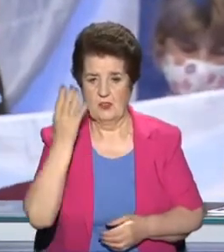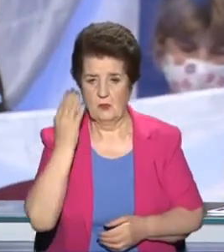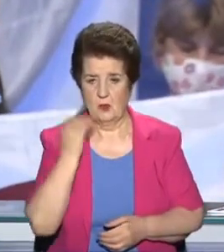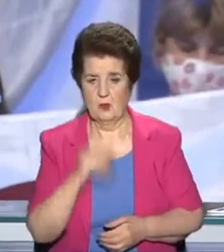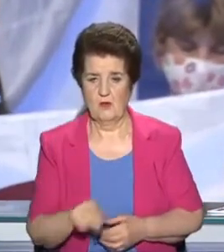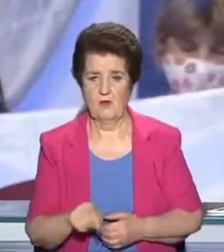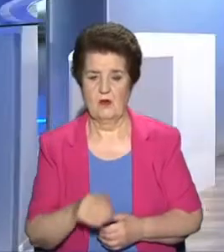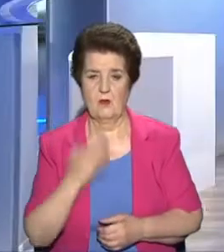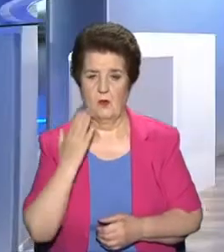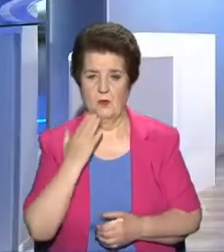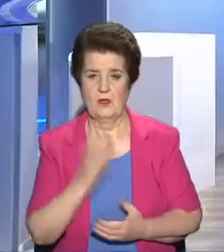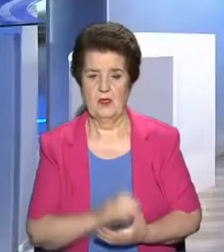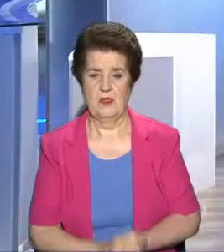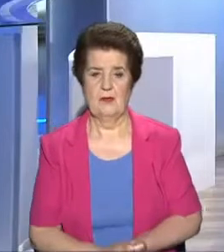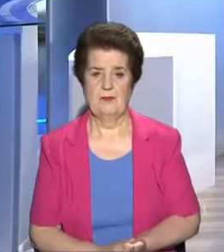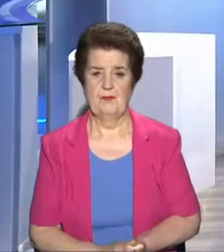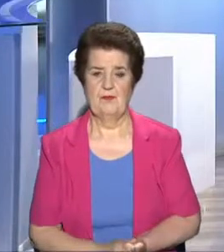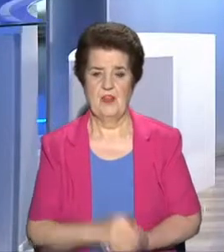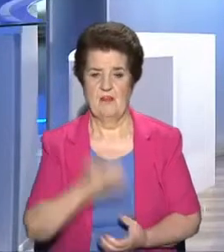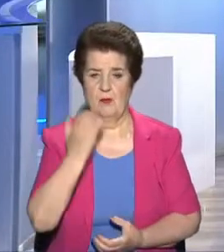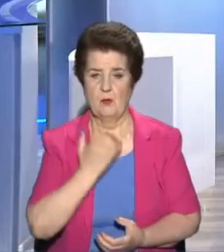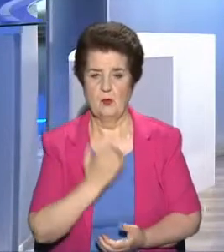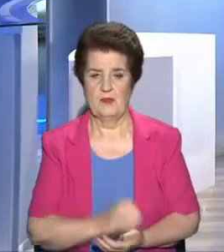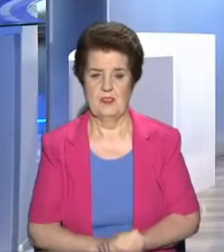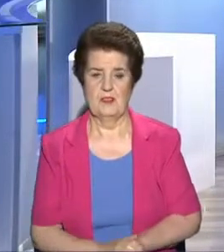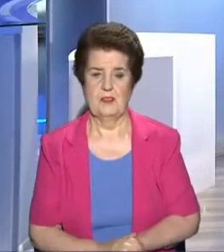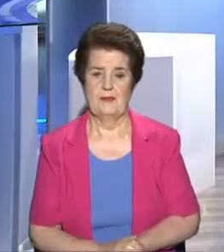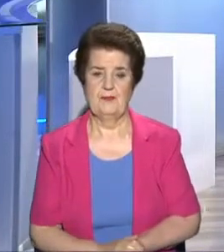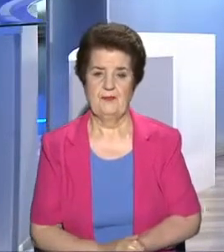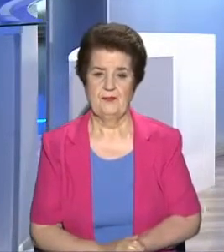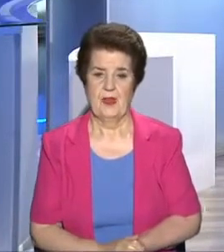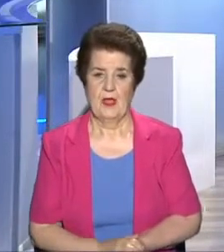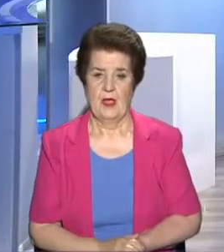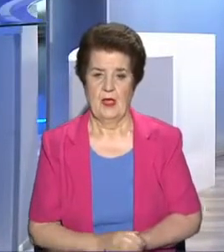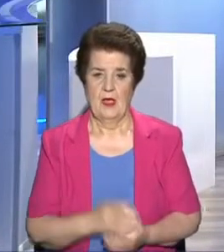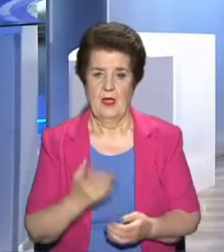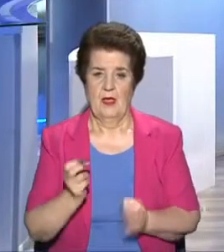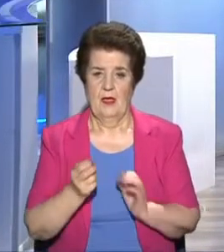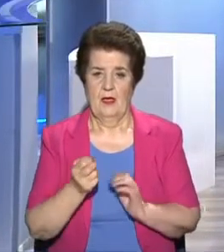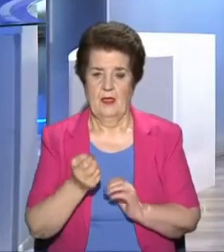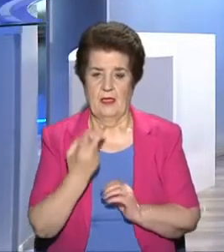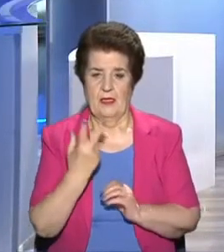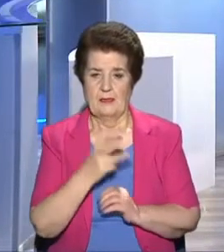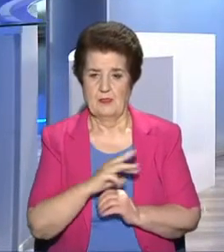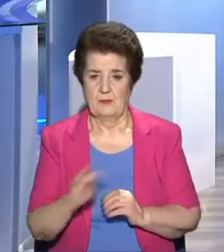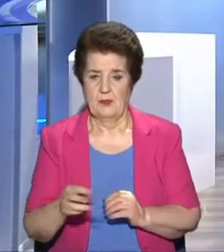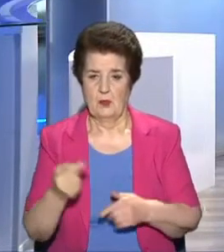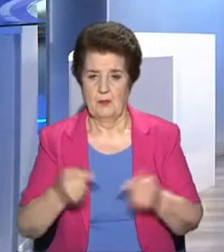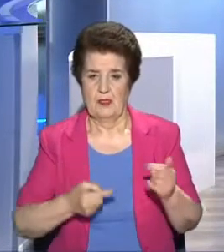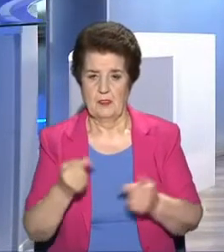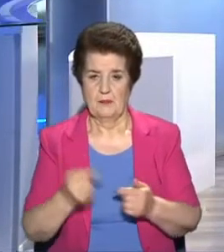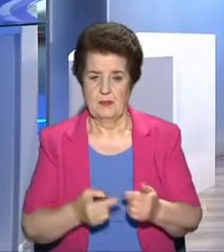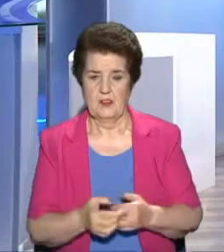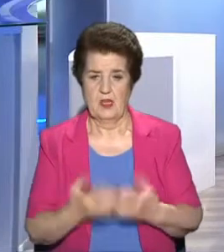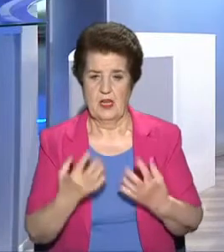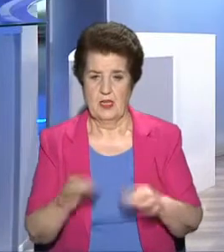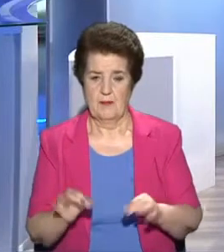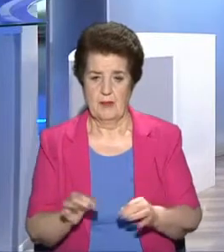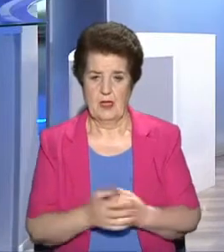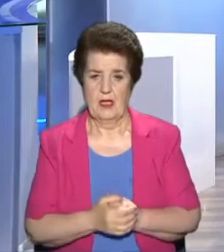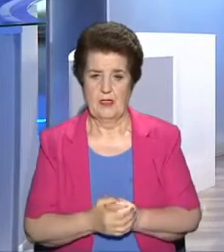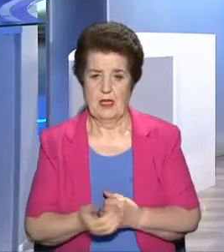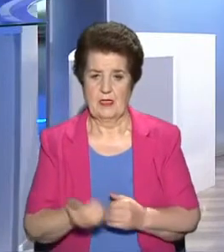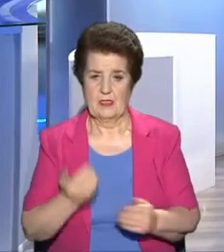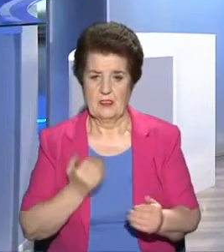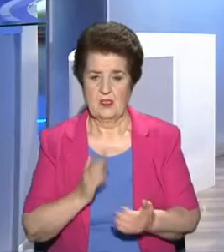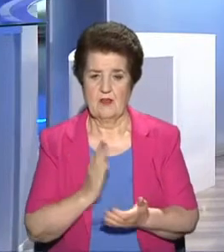Vă mulțumesc mult doamna Guță deci acum urmează Cele 13 minute pentru dezbateri libere Dar nu înainte de aceasta